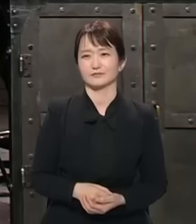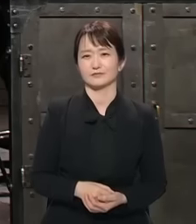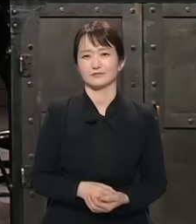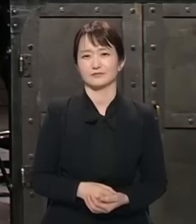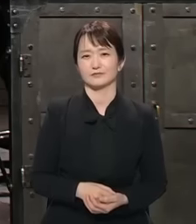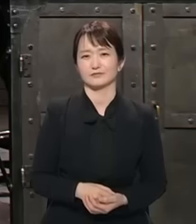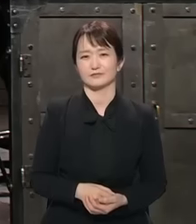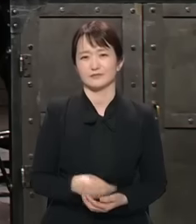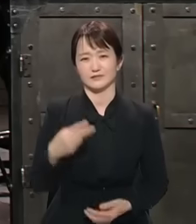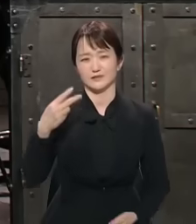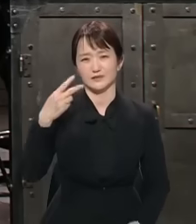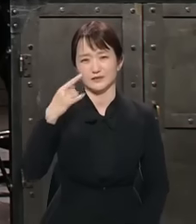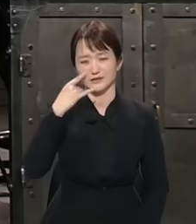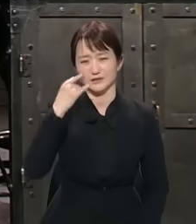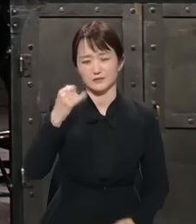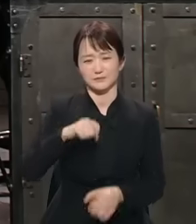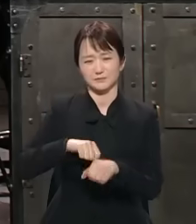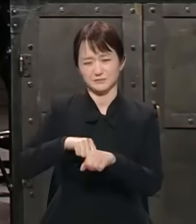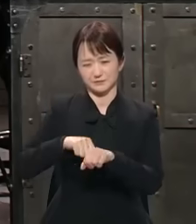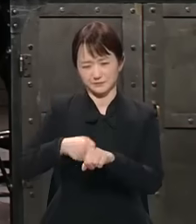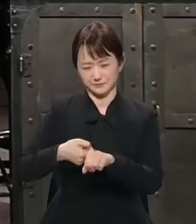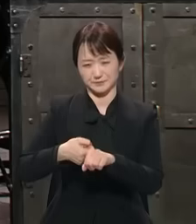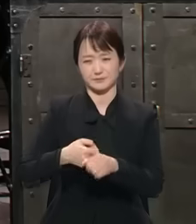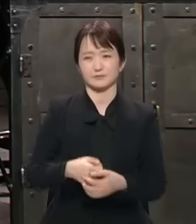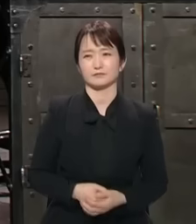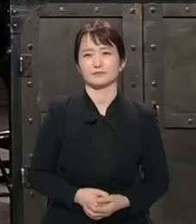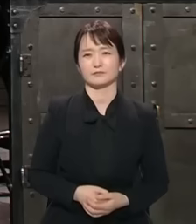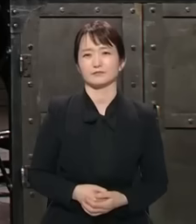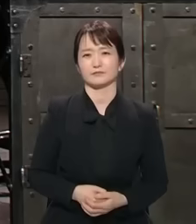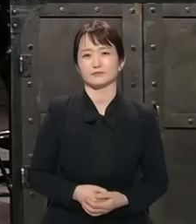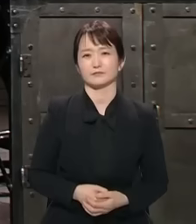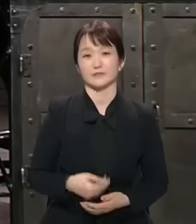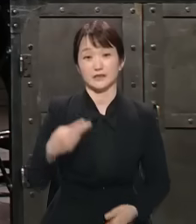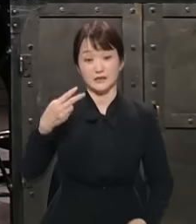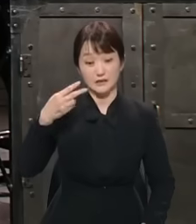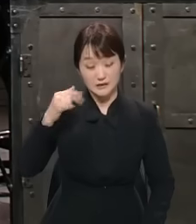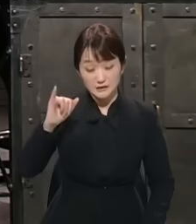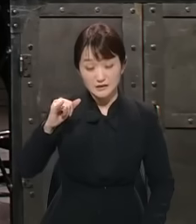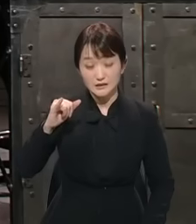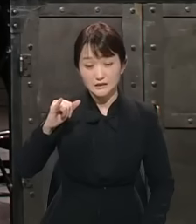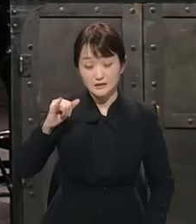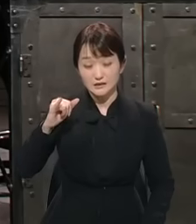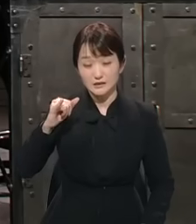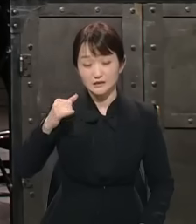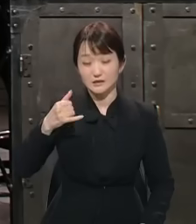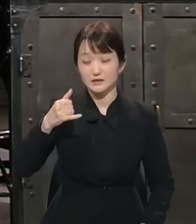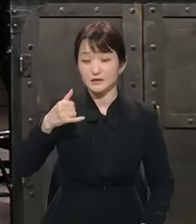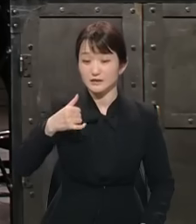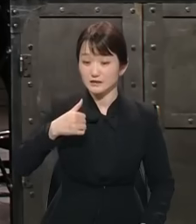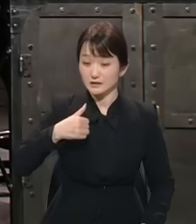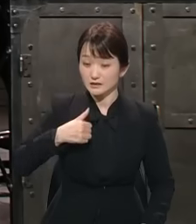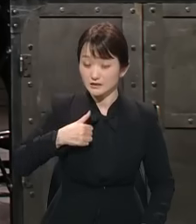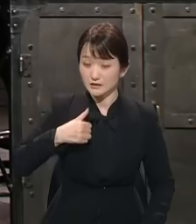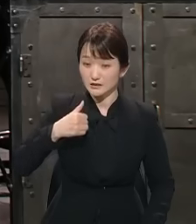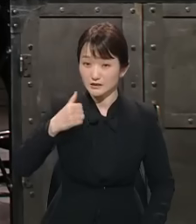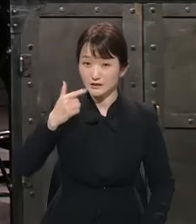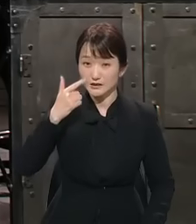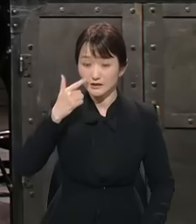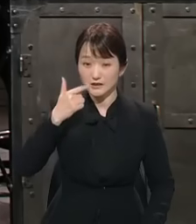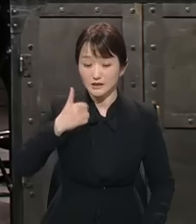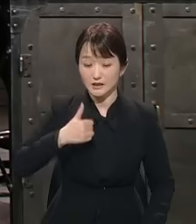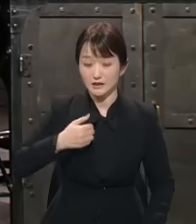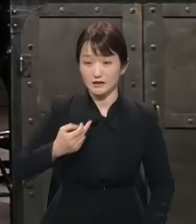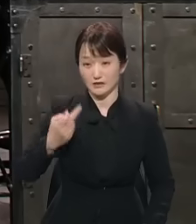거죠 사실은 그러니까 어떻게 큰아들 그러니까 시아주버니를 닮을 수가 있습니까 말도 안 되는 얘기고 본인 원하는